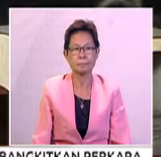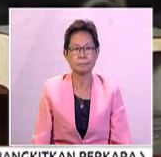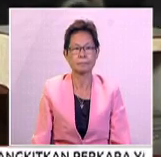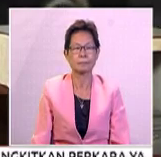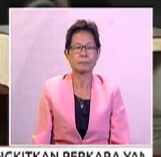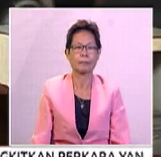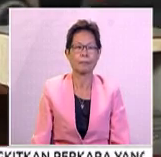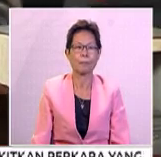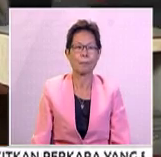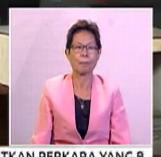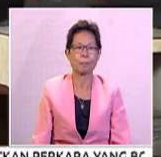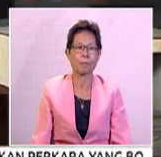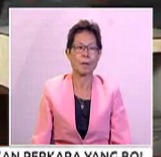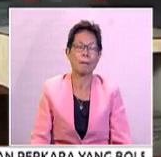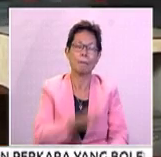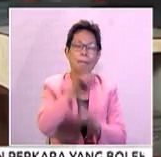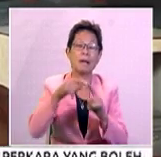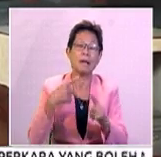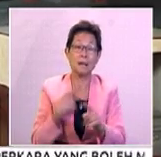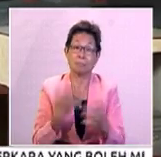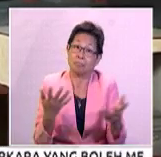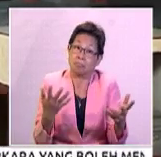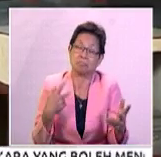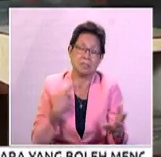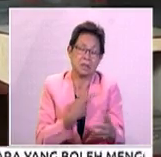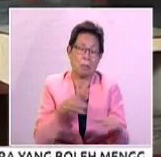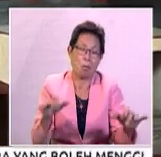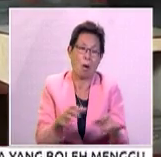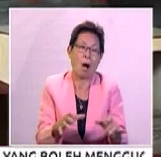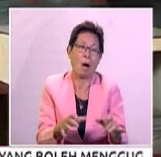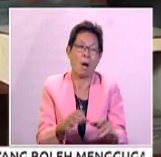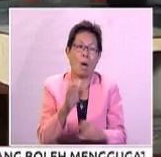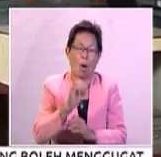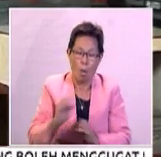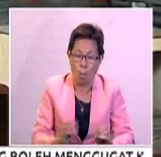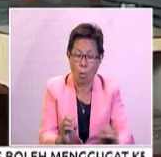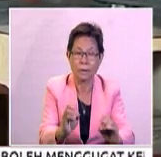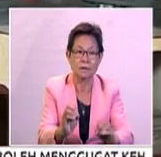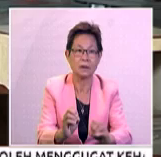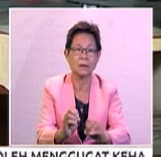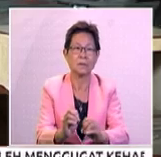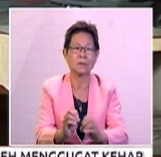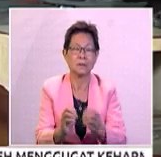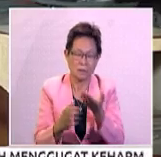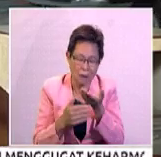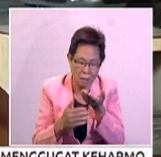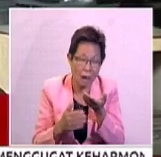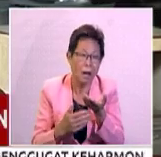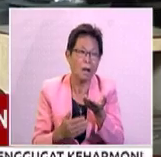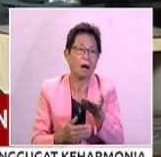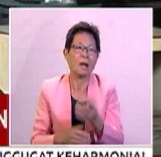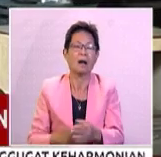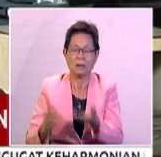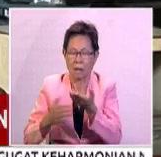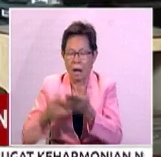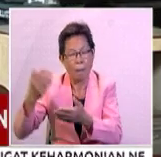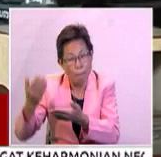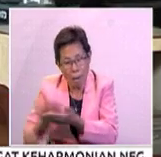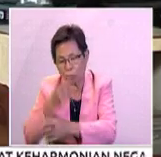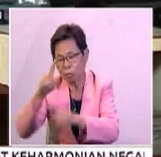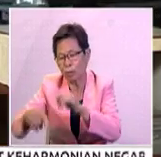Bila kita buat operasi di dalam pot-pot dadah, dadah baru tak boleh disuruh masuk ke